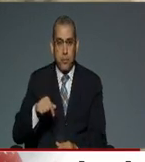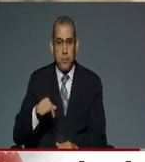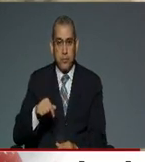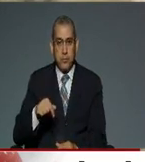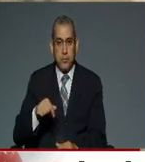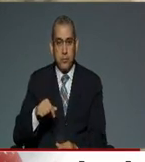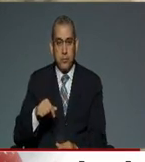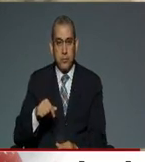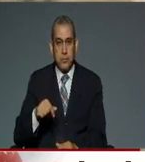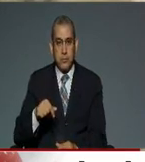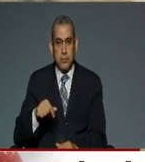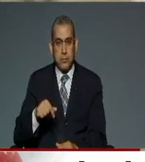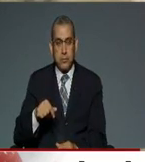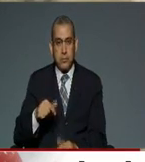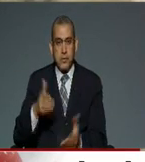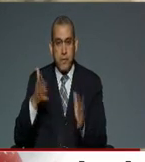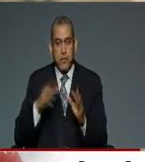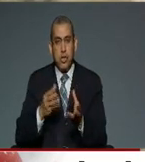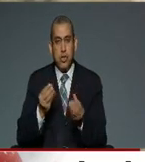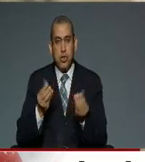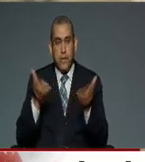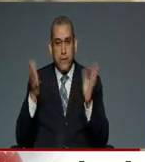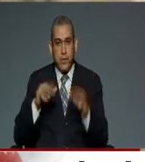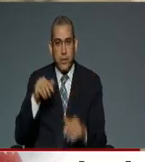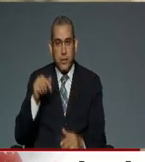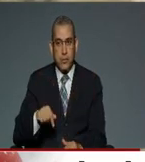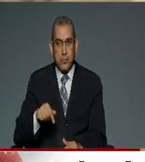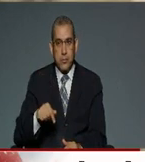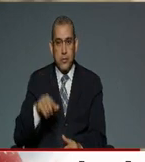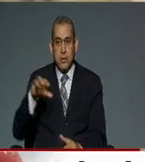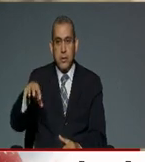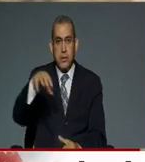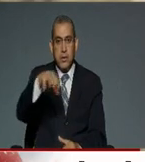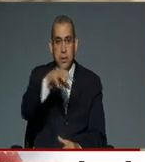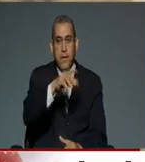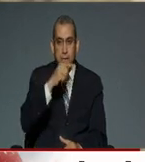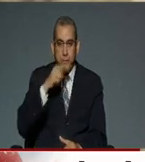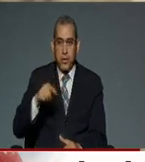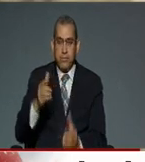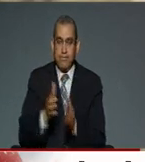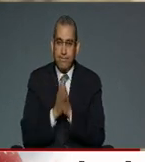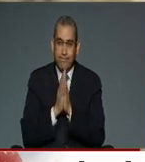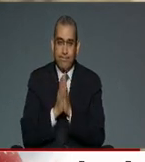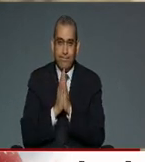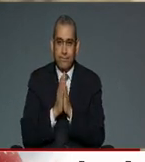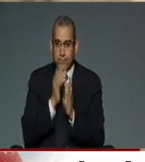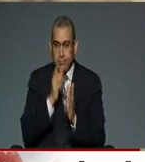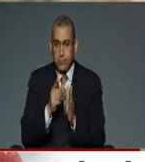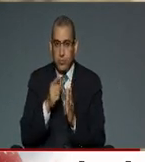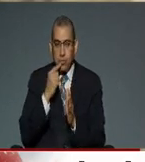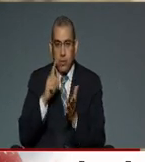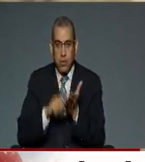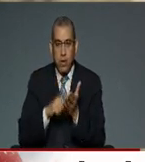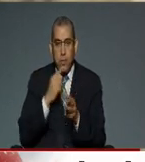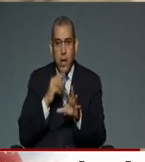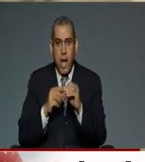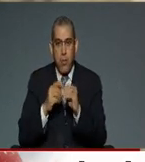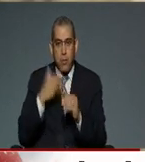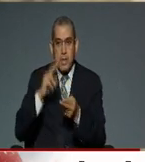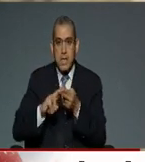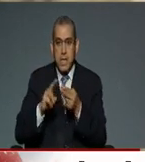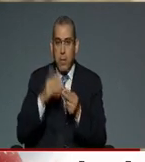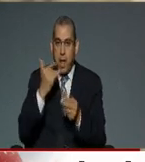اليوم هناك الكثير من البلدان للأسف التي لا تدعو إلى السلم بل تدعو